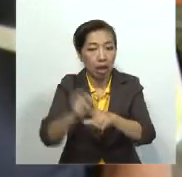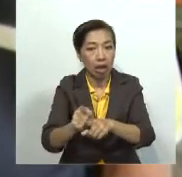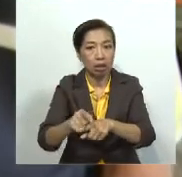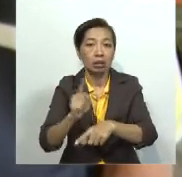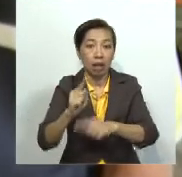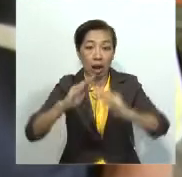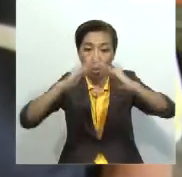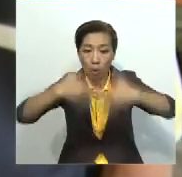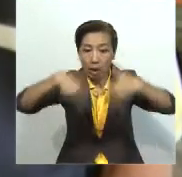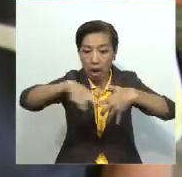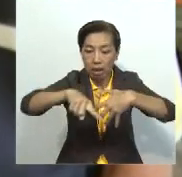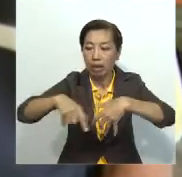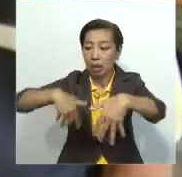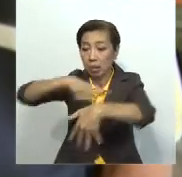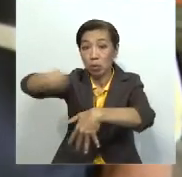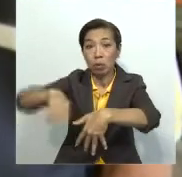ราก่อน